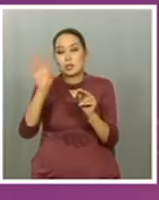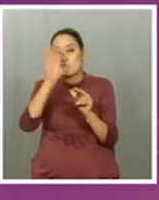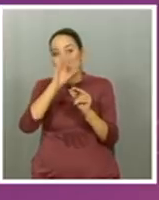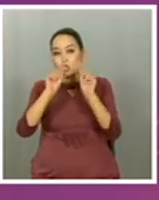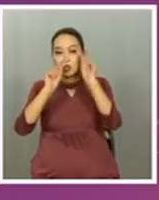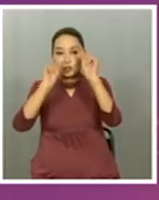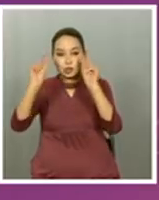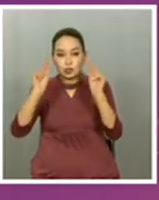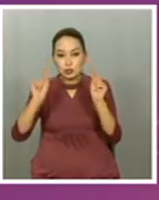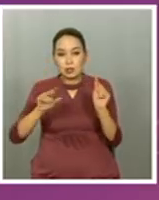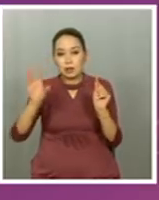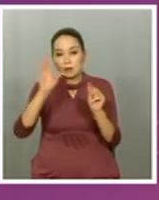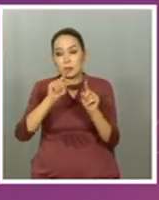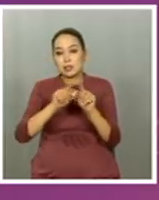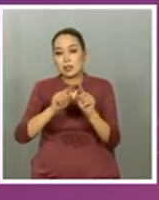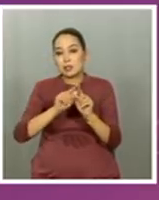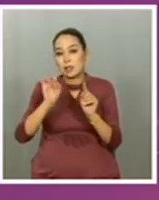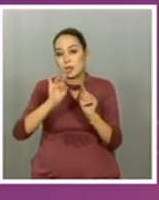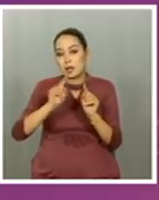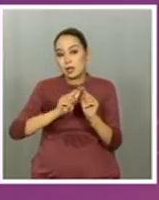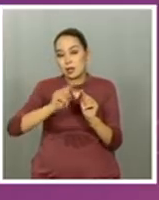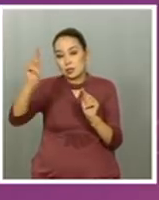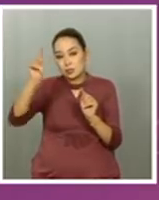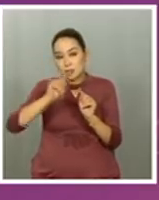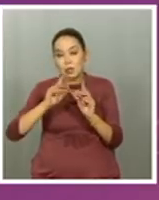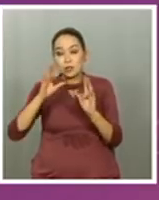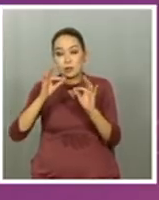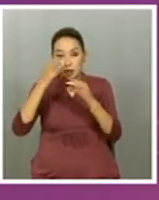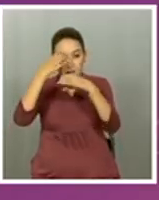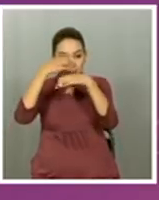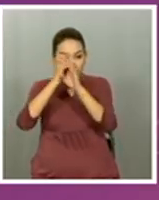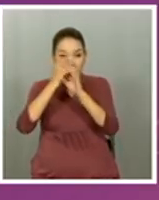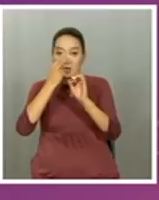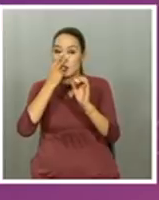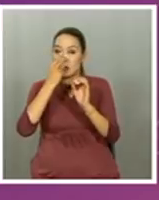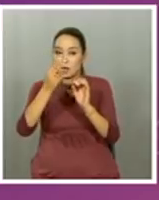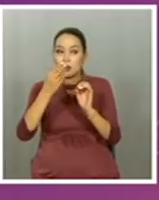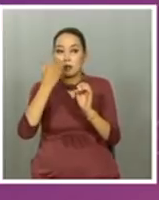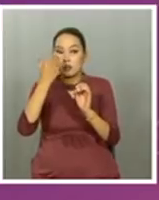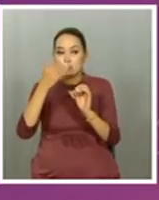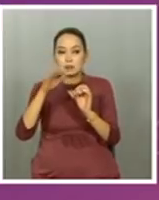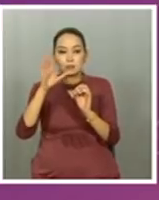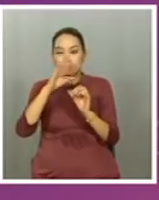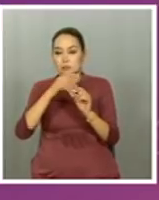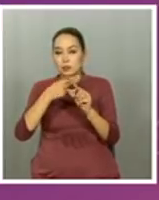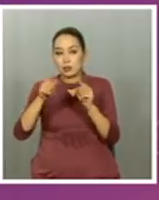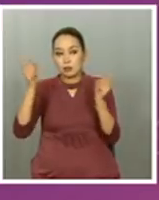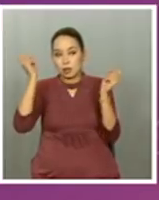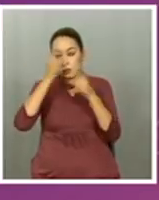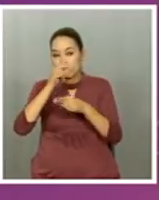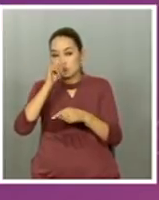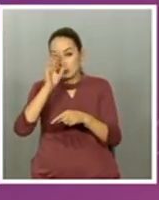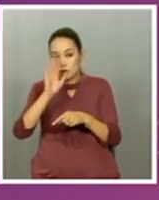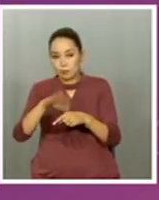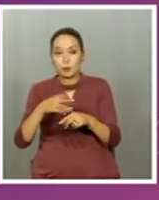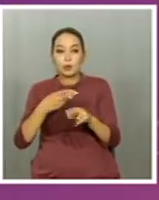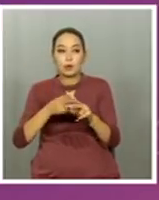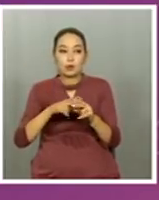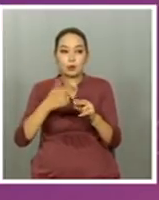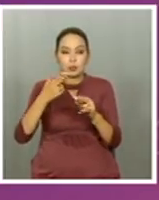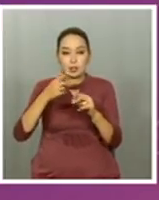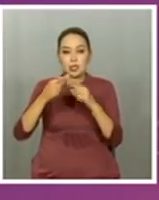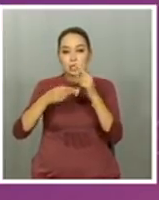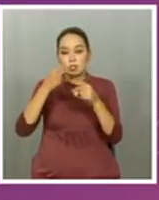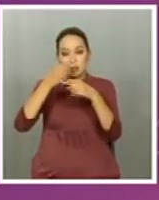бұрыштық қашықтық бар. Бірақ телескоппен қарағанда оларды ажырата алмаймыз. Мұндай жағдайда рефракторлық телескоптың